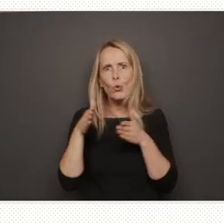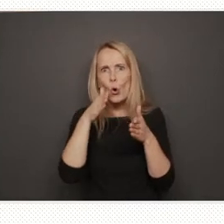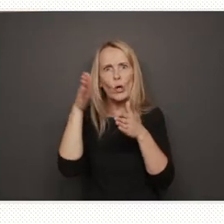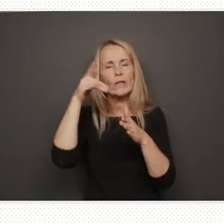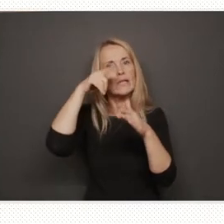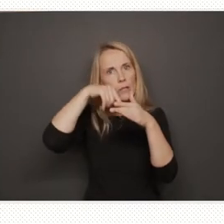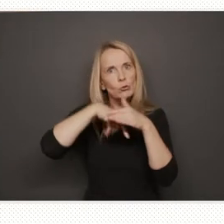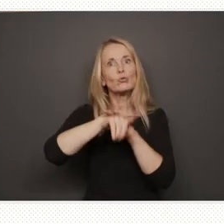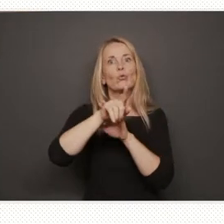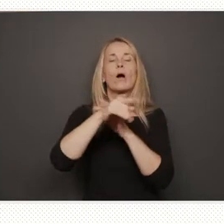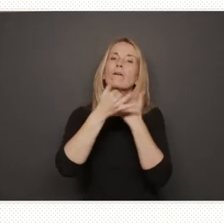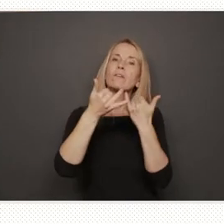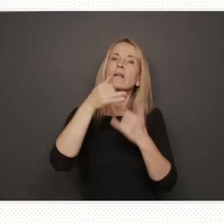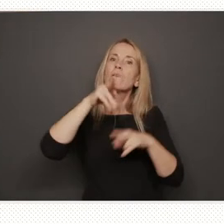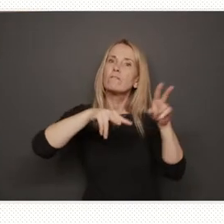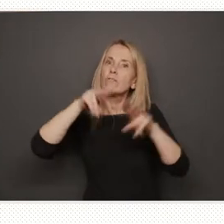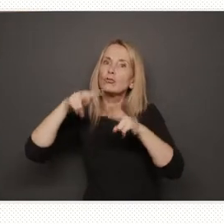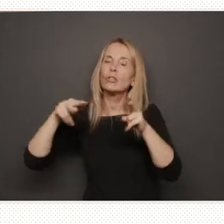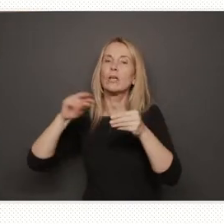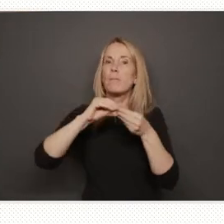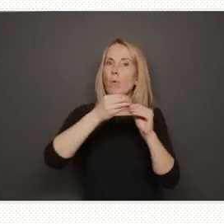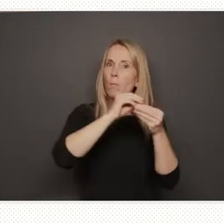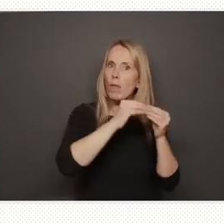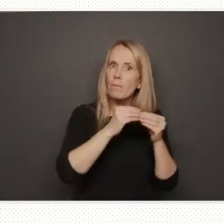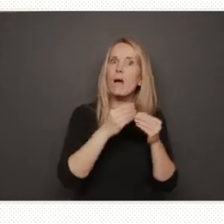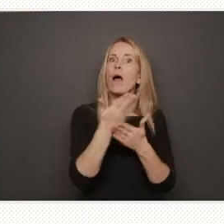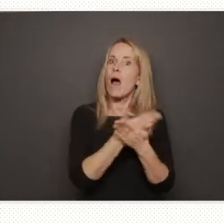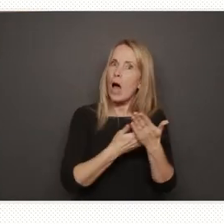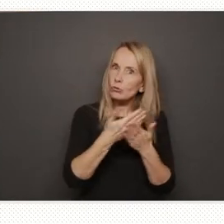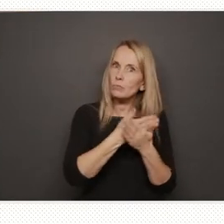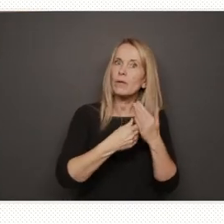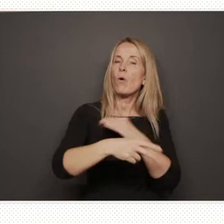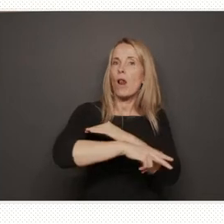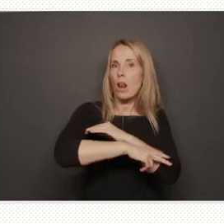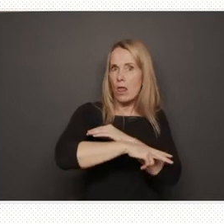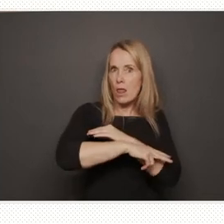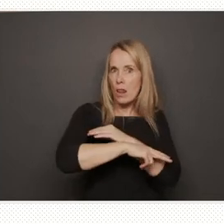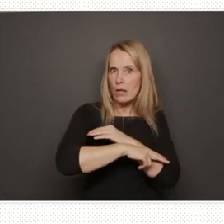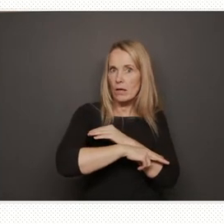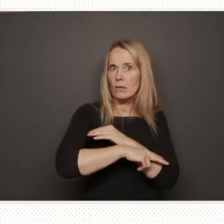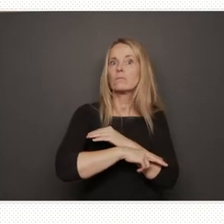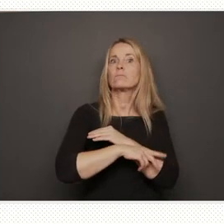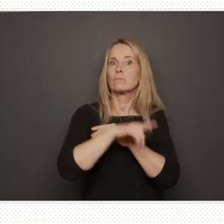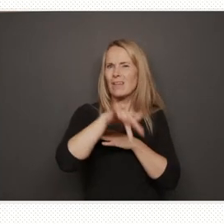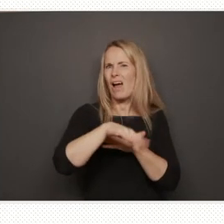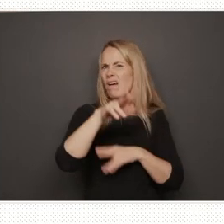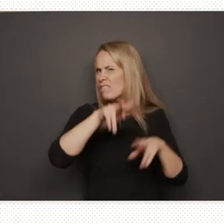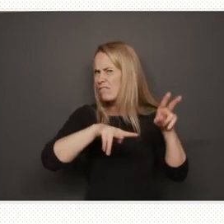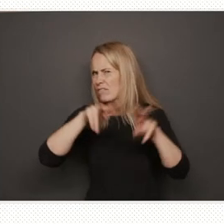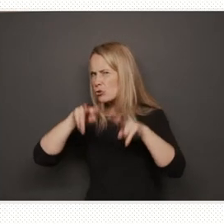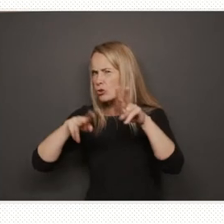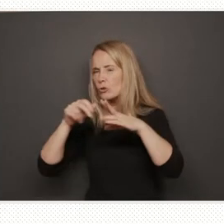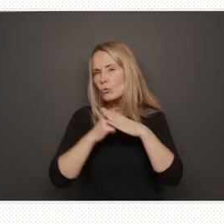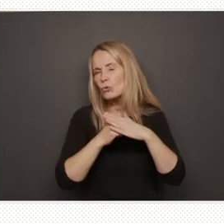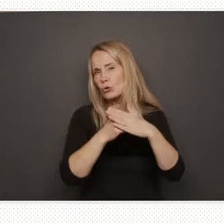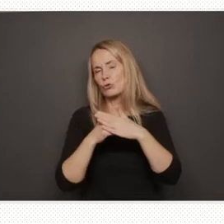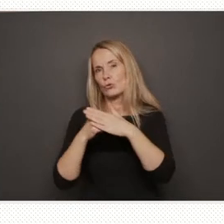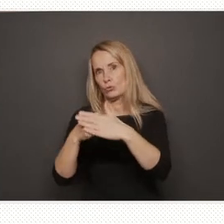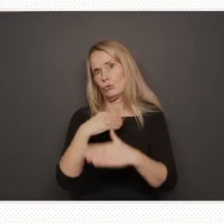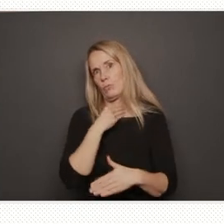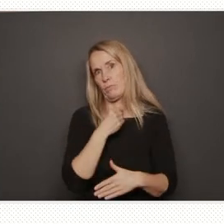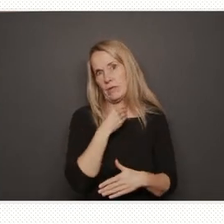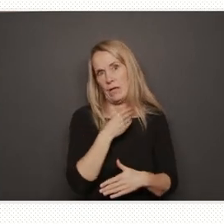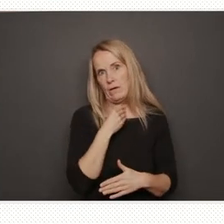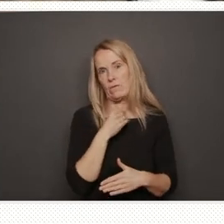in Bezug auf diverse Problemlagen bei der Ausbildung von Lehrlingen aus mit unterschiedlichem Unterstützungsbedarf.